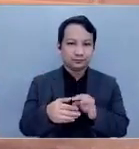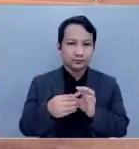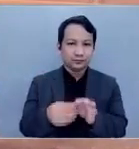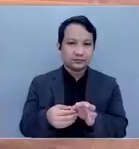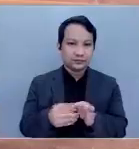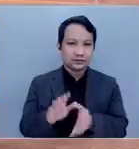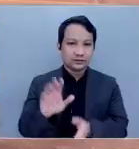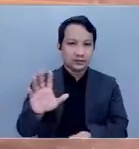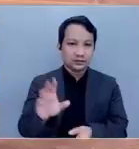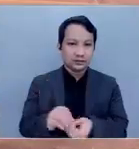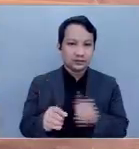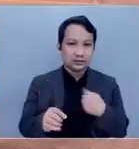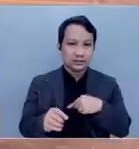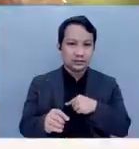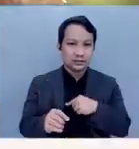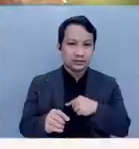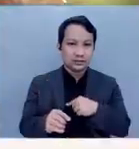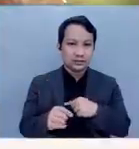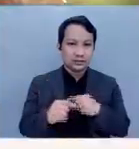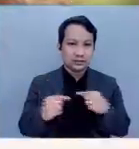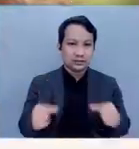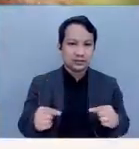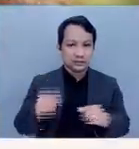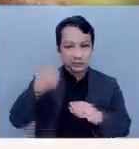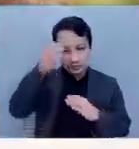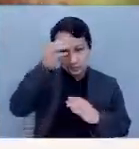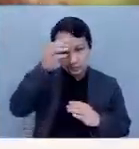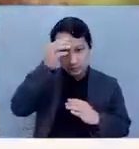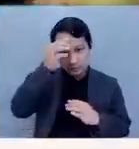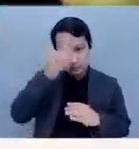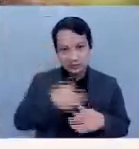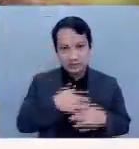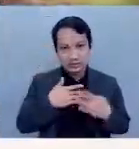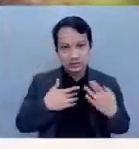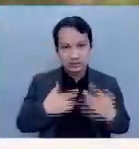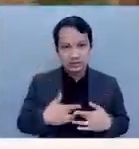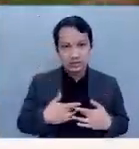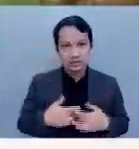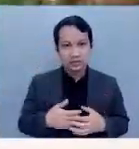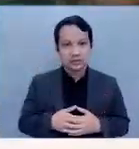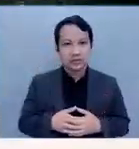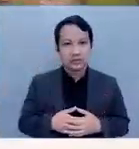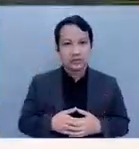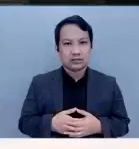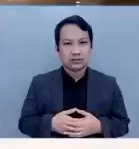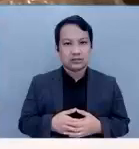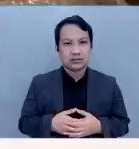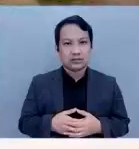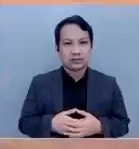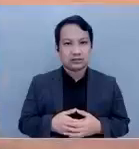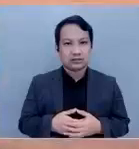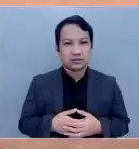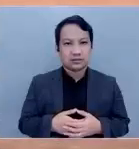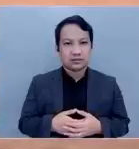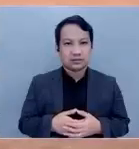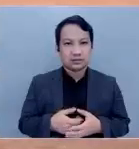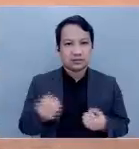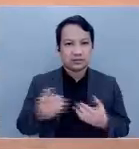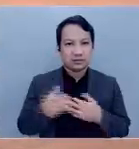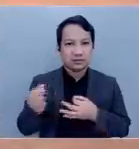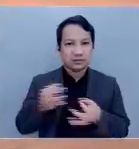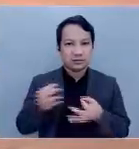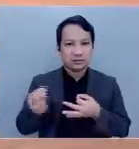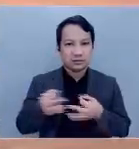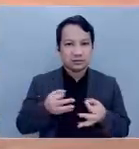mga anti-cancer and ating heart health. And of course, oil, diba? May tao pala dito. Dami-dami niyong paliwanag, ayaw niyo